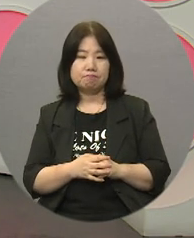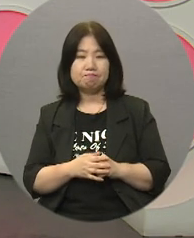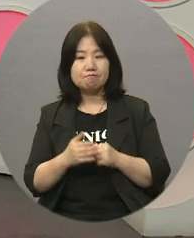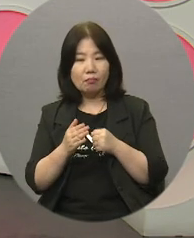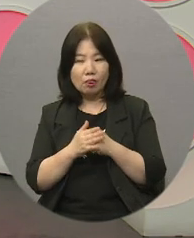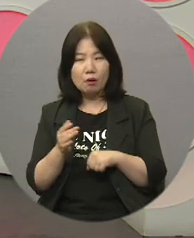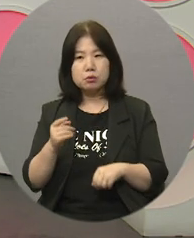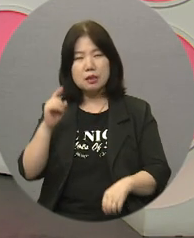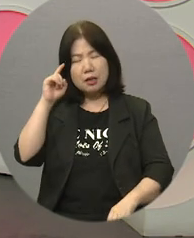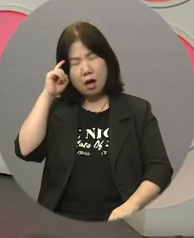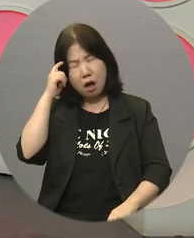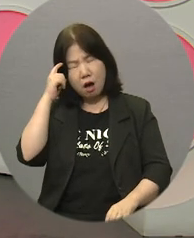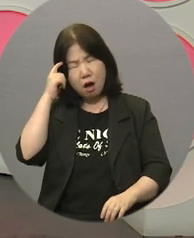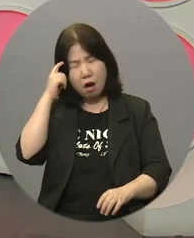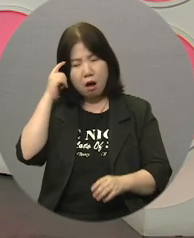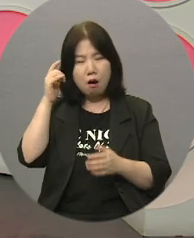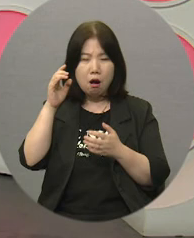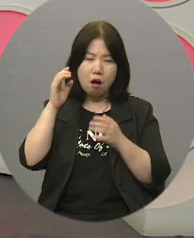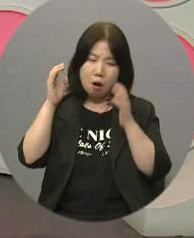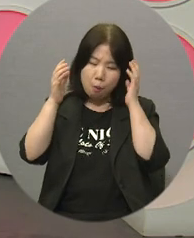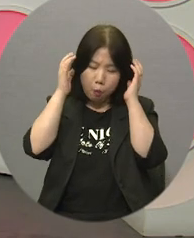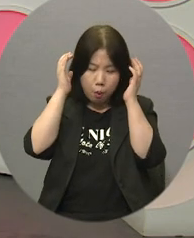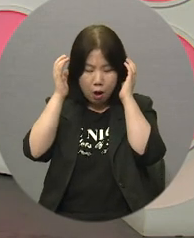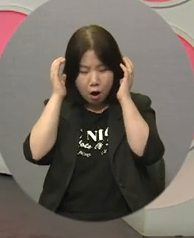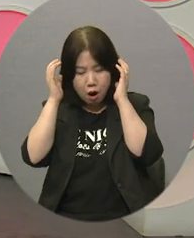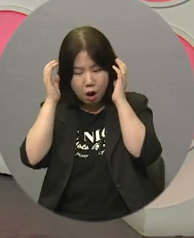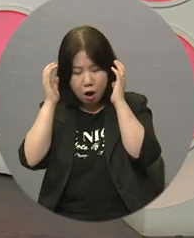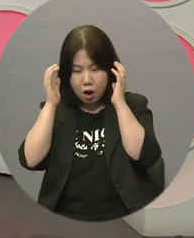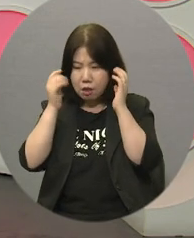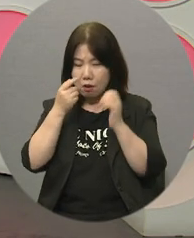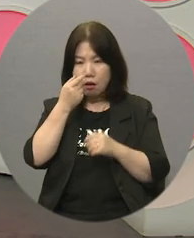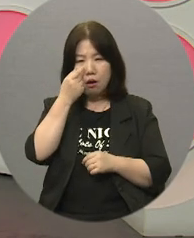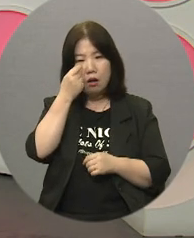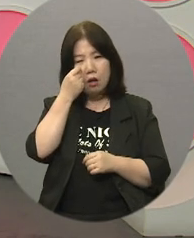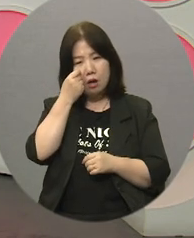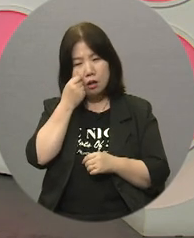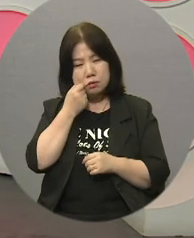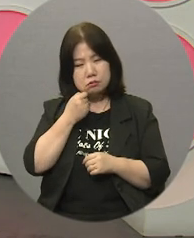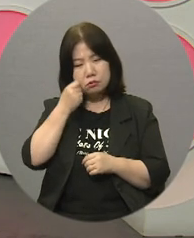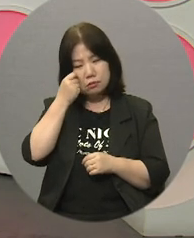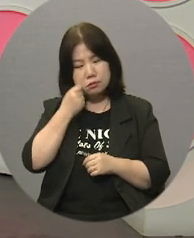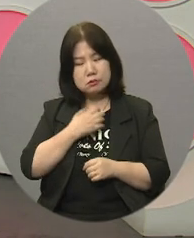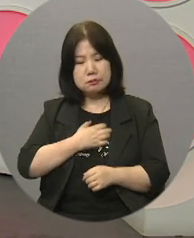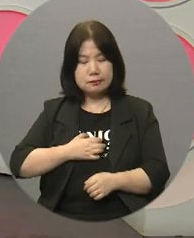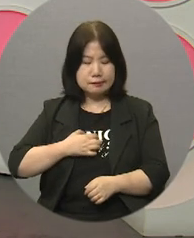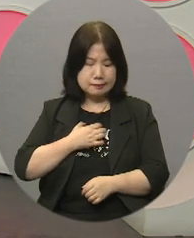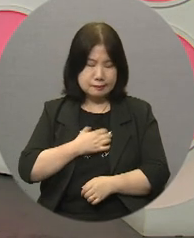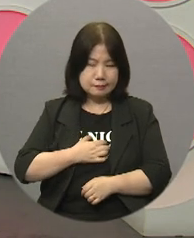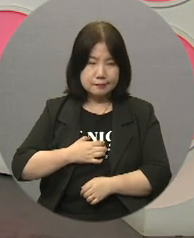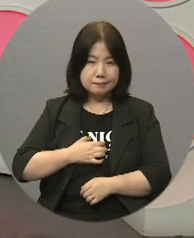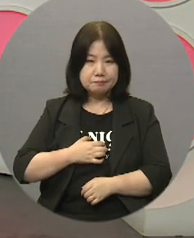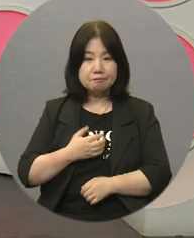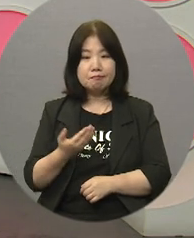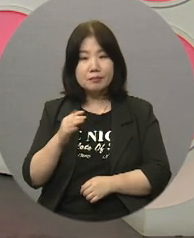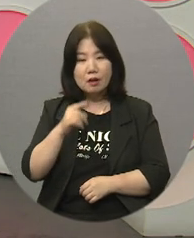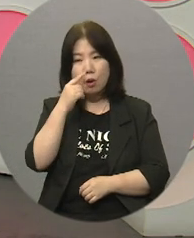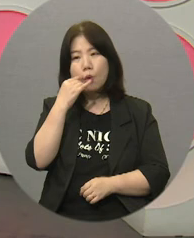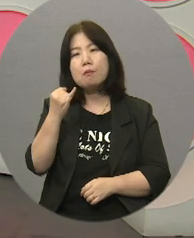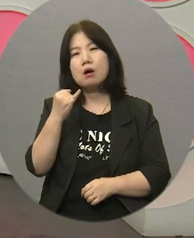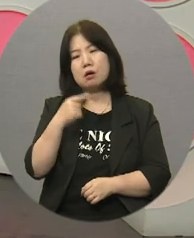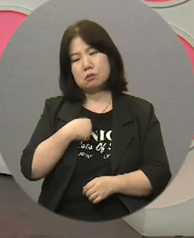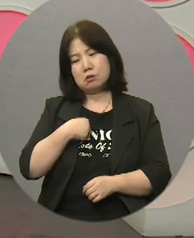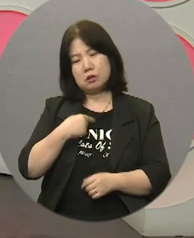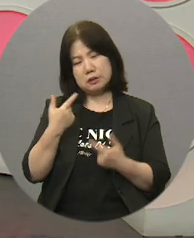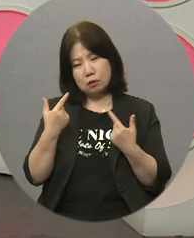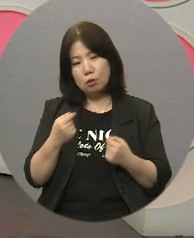그래서 이 생각 저 생각에 너무너무 슬프기도 하고 근데 엄마 이렇게 힘든데